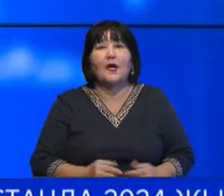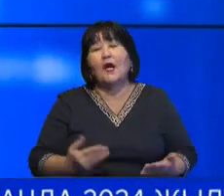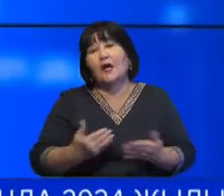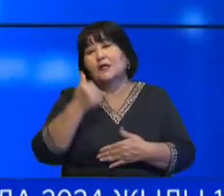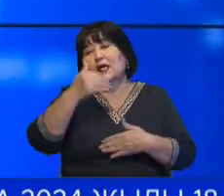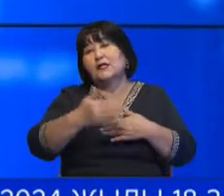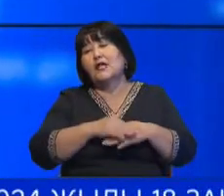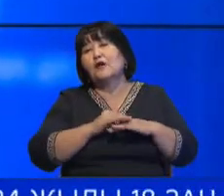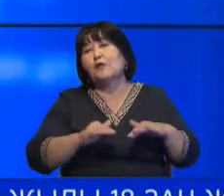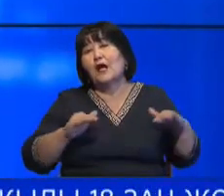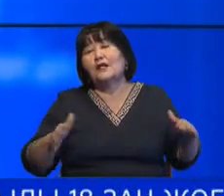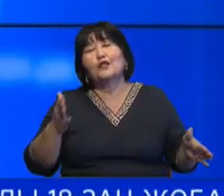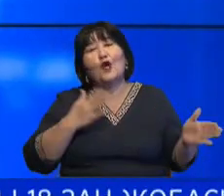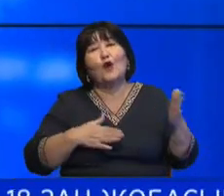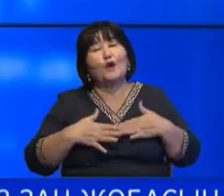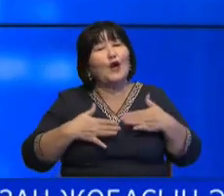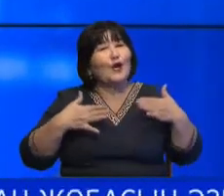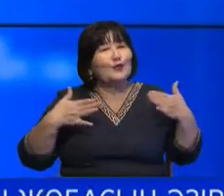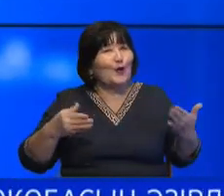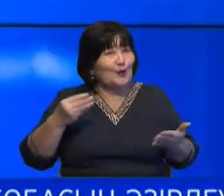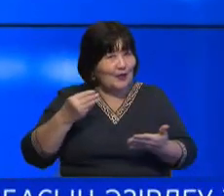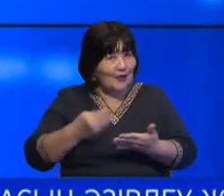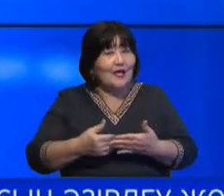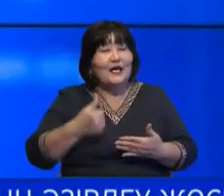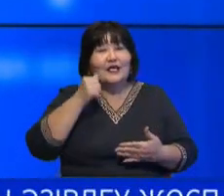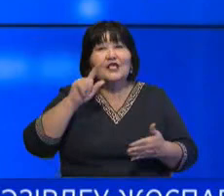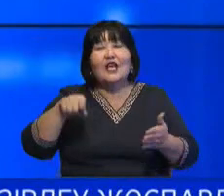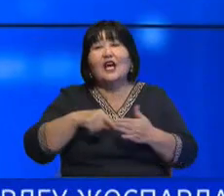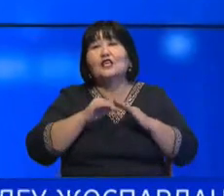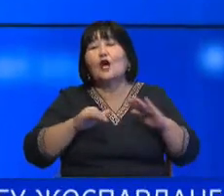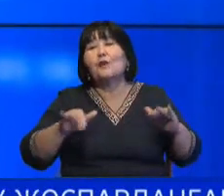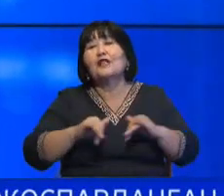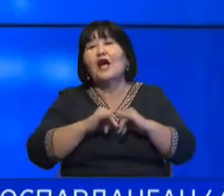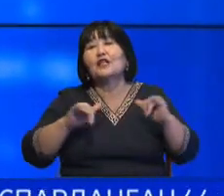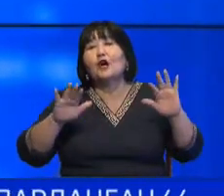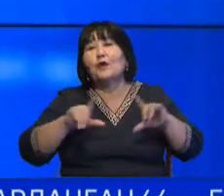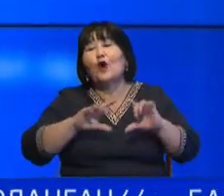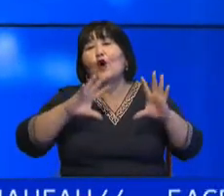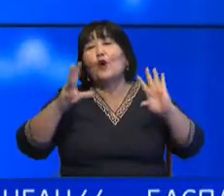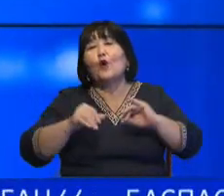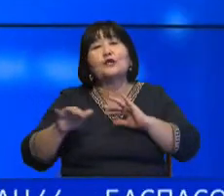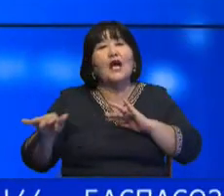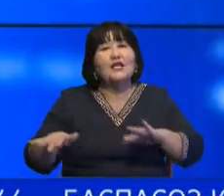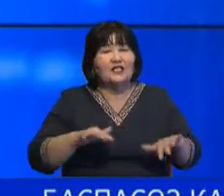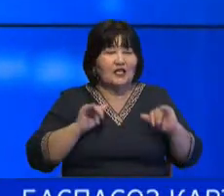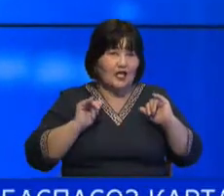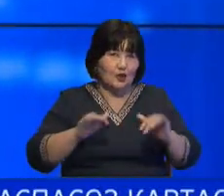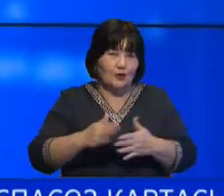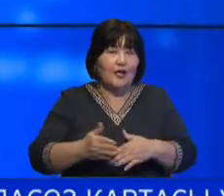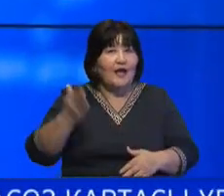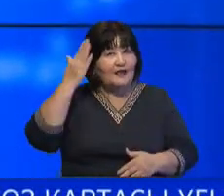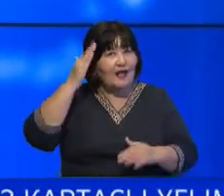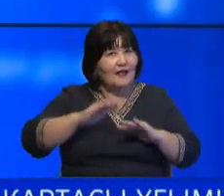Жаңа жыл қарсаңында балаларды қуанту зор ғанибет. Күні кеше қаламыздағы балалар дамыту орталығының қорытынды іс-шарасы ұйымдастырылды.